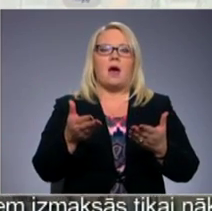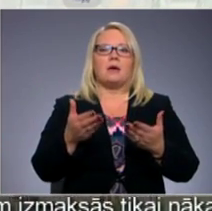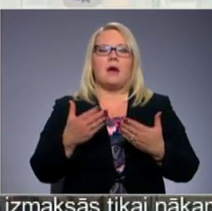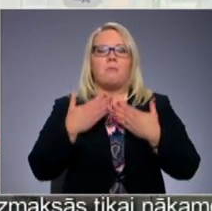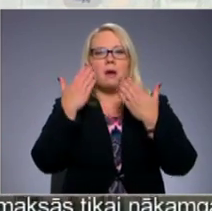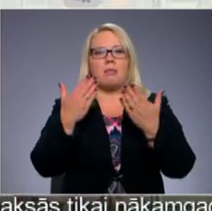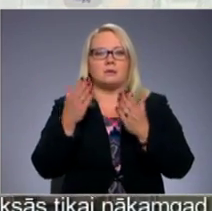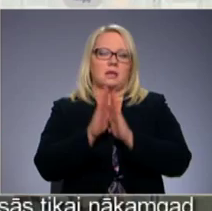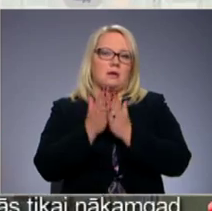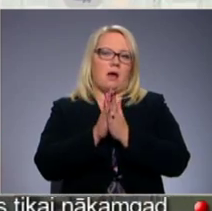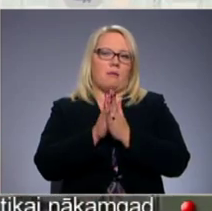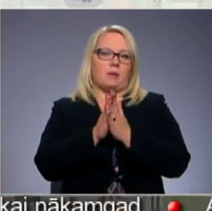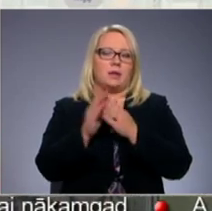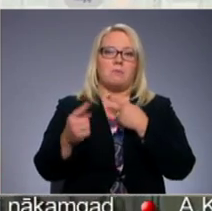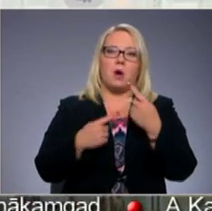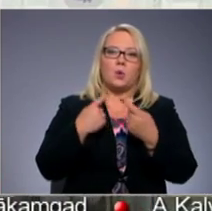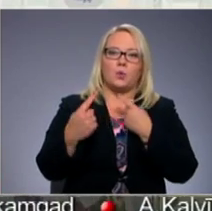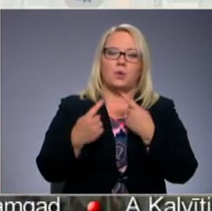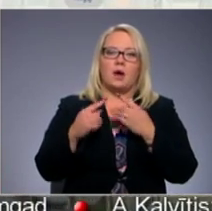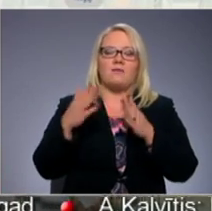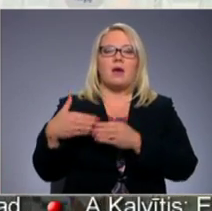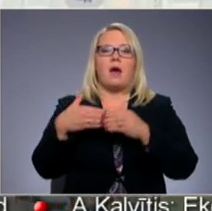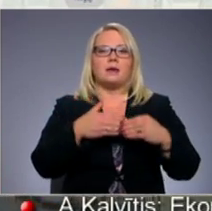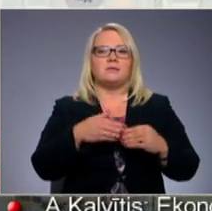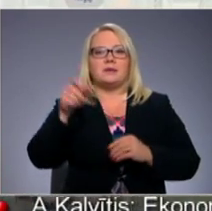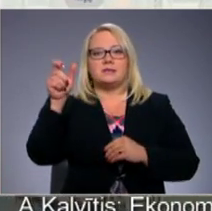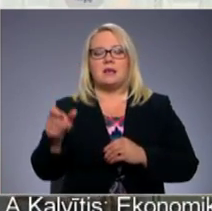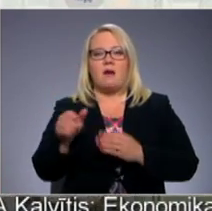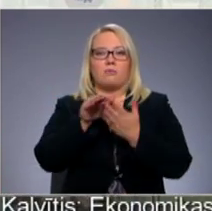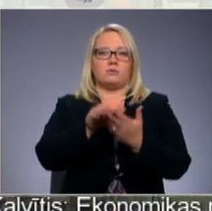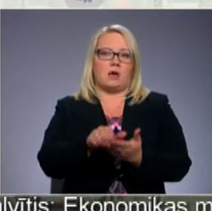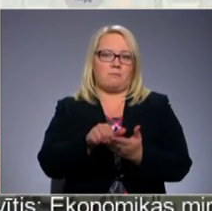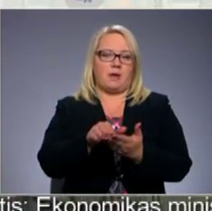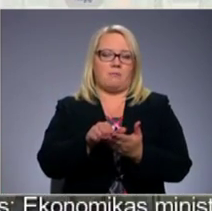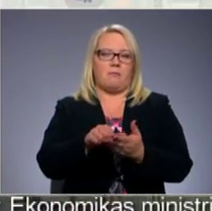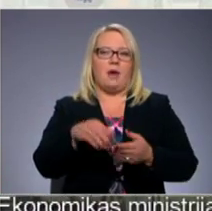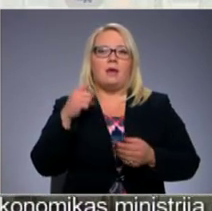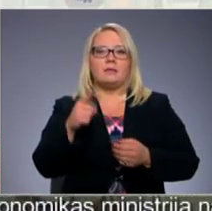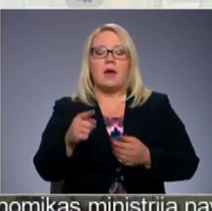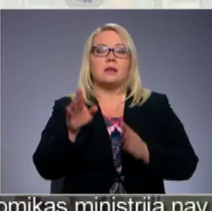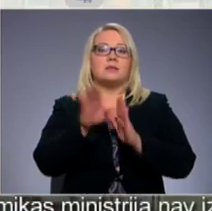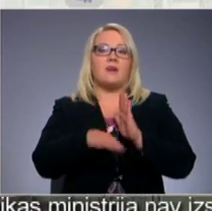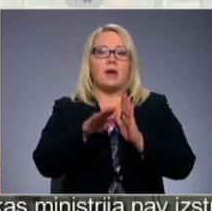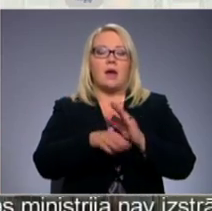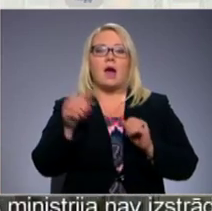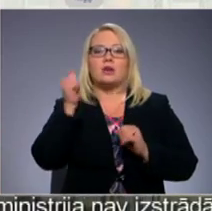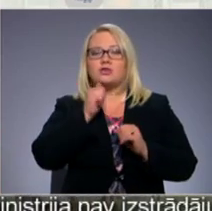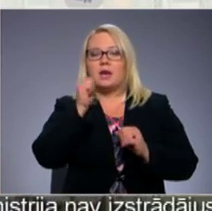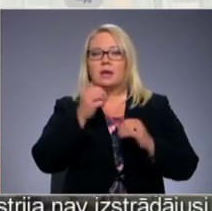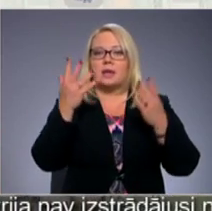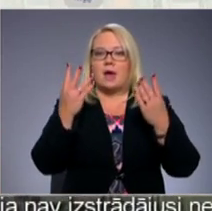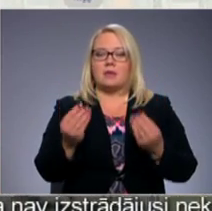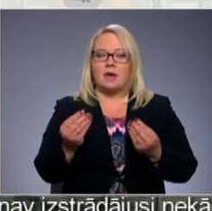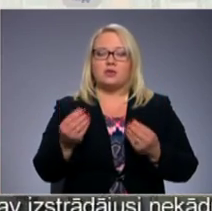palasīt grāmatu, parunāt vai aizvest cilvēku uz kapiņiem. Ja, nu tādas pavisam vienkārši ikdienišķas lietas,